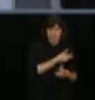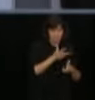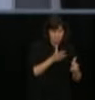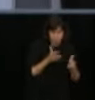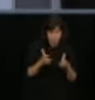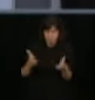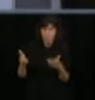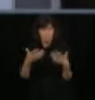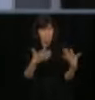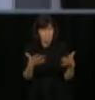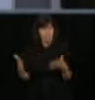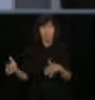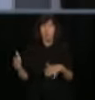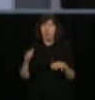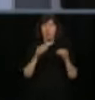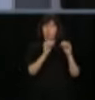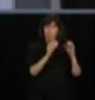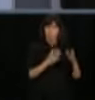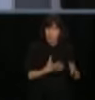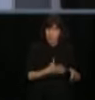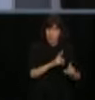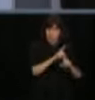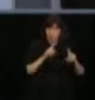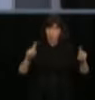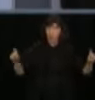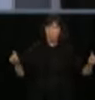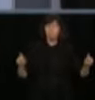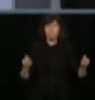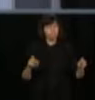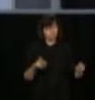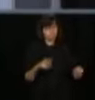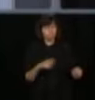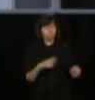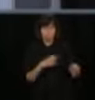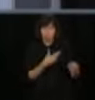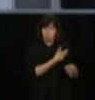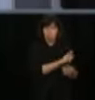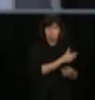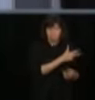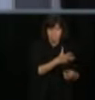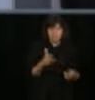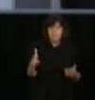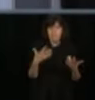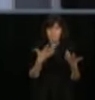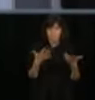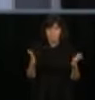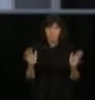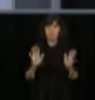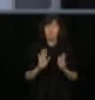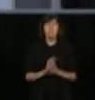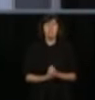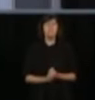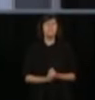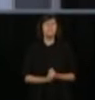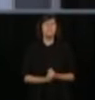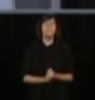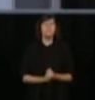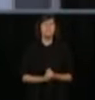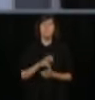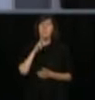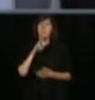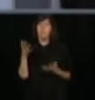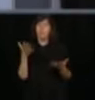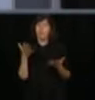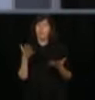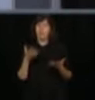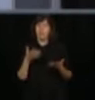fait offrir la vaccination. Puis je pense que, ça c'est vrai, je tiens à le dire aussi, là, parce que tout le monde nous pose, c'est-tu possible? On va